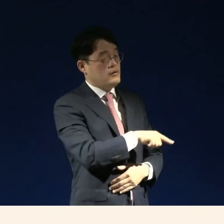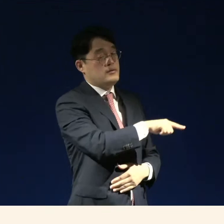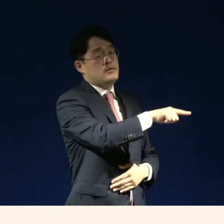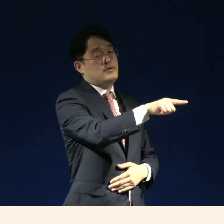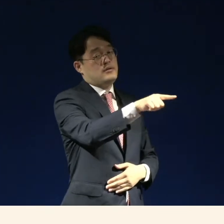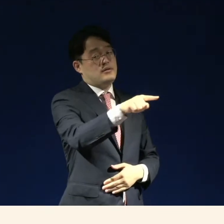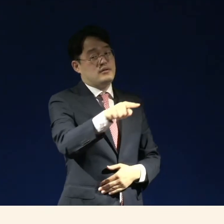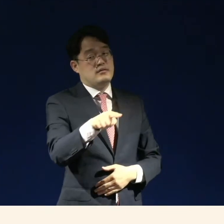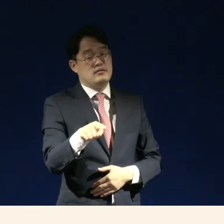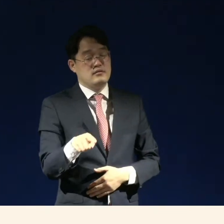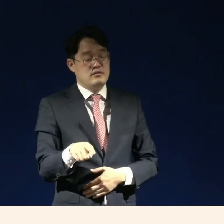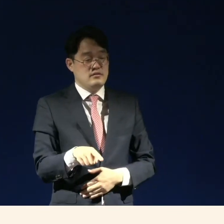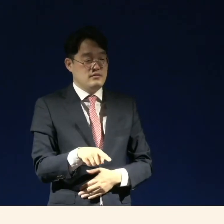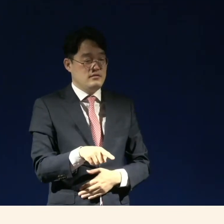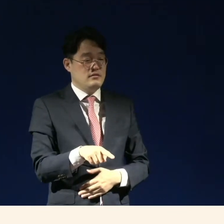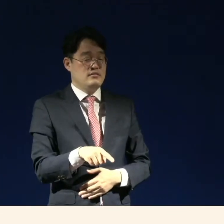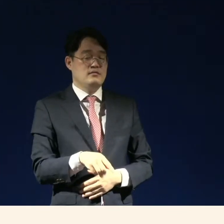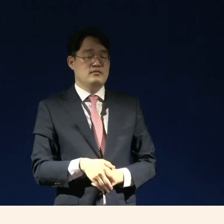밖에는